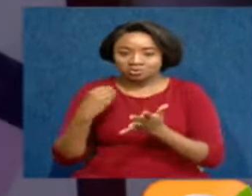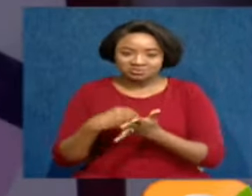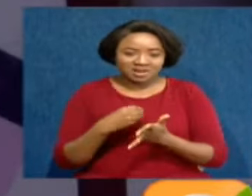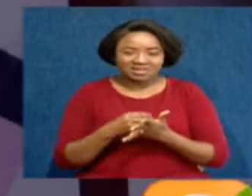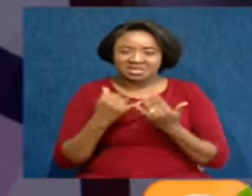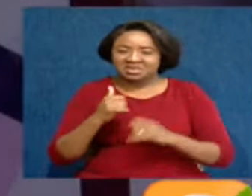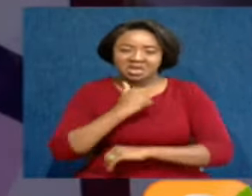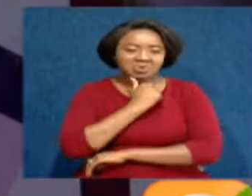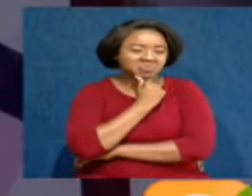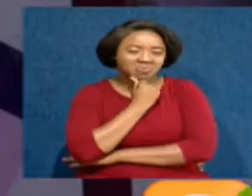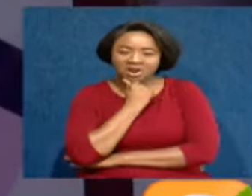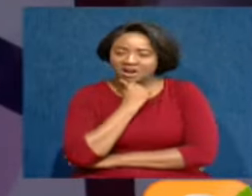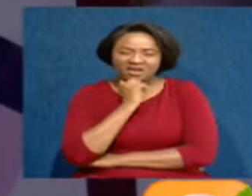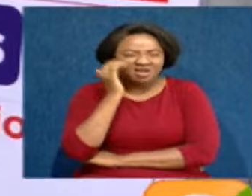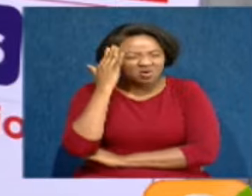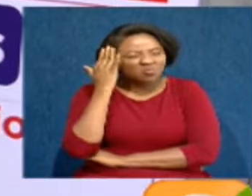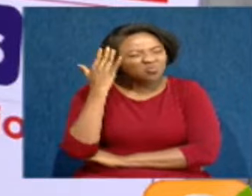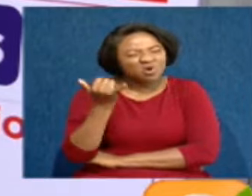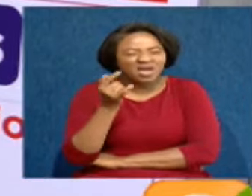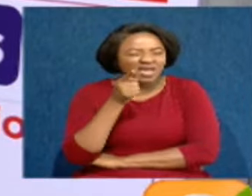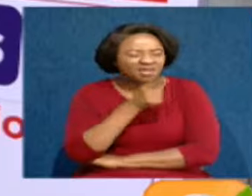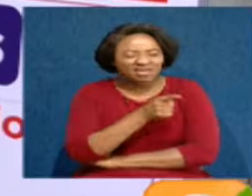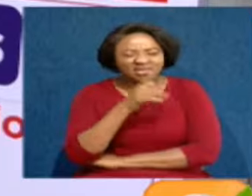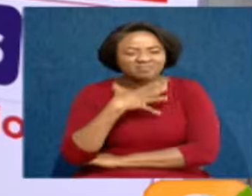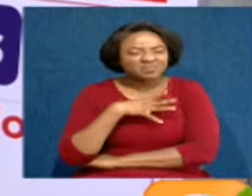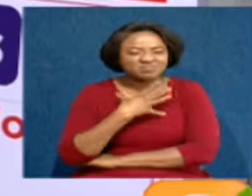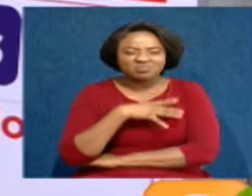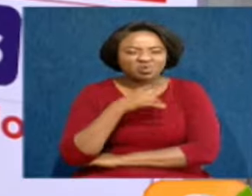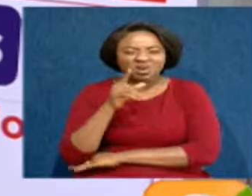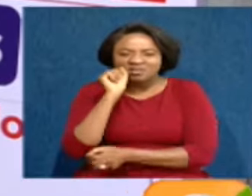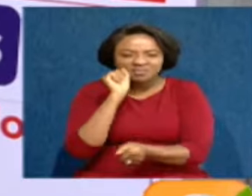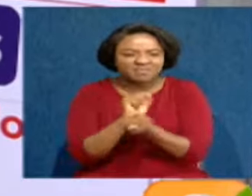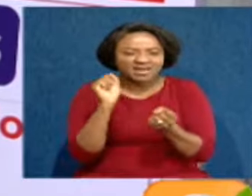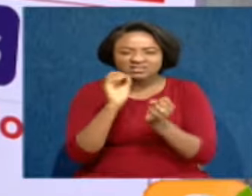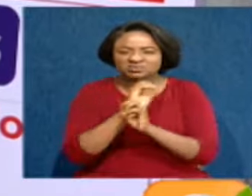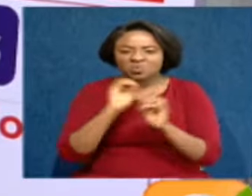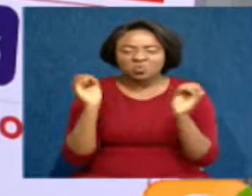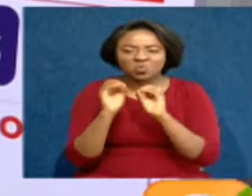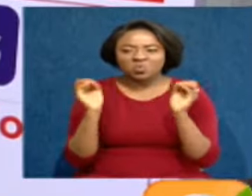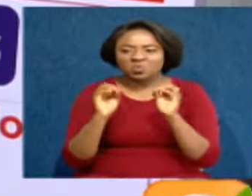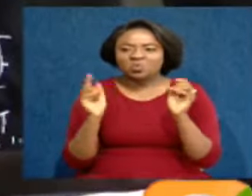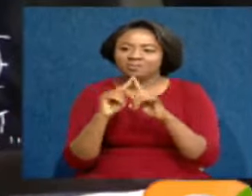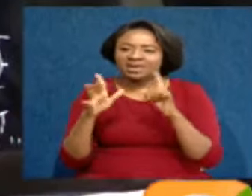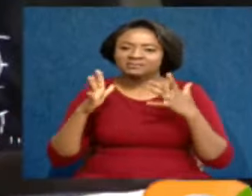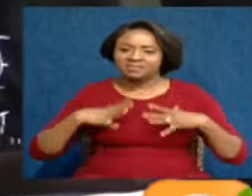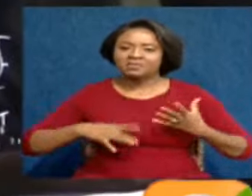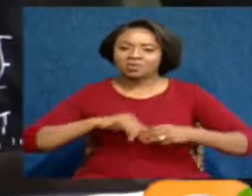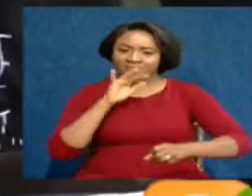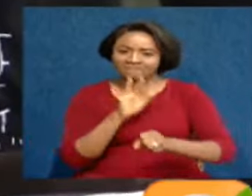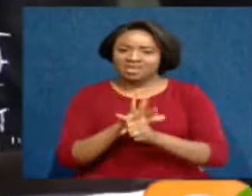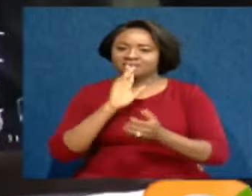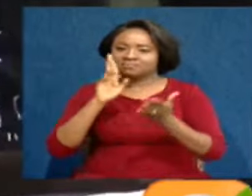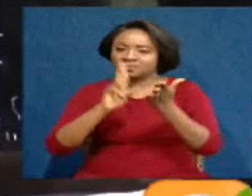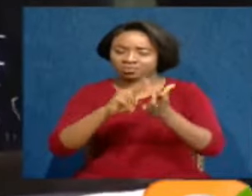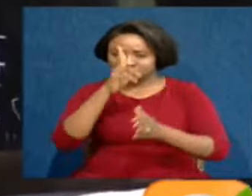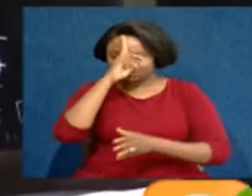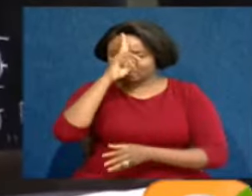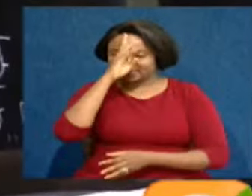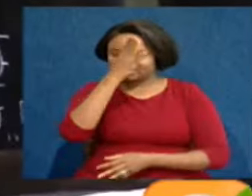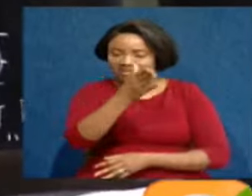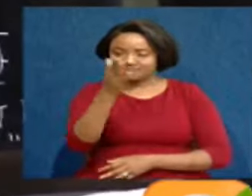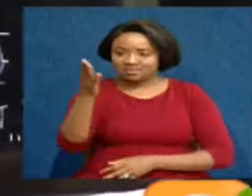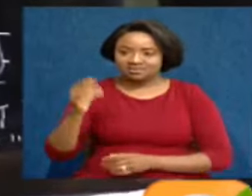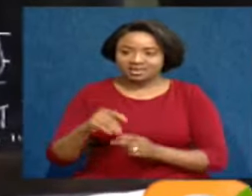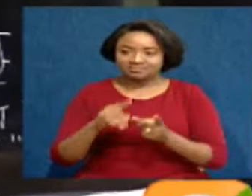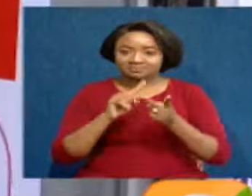nzima. Ni kwa nini matapeli hawa hawachukuliwa hatua licha ya waathiriwa kupiga ripoti? Katika